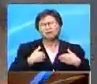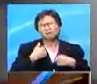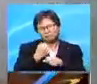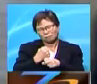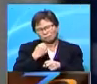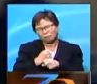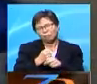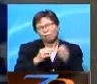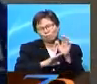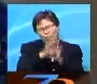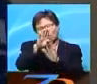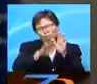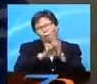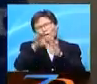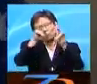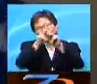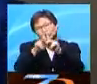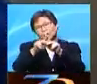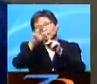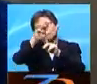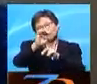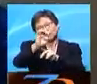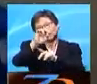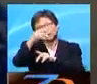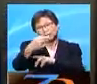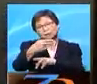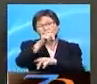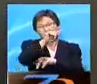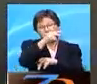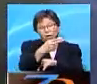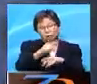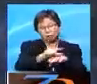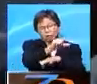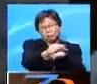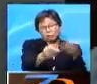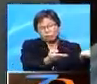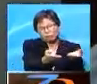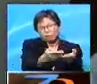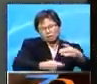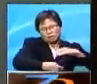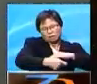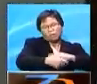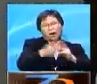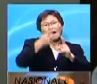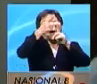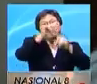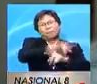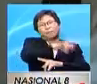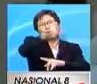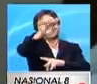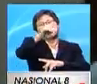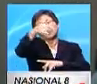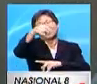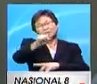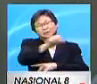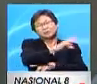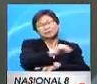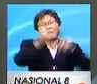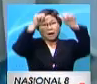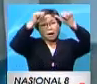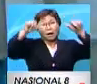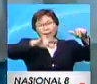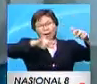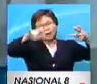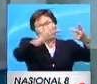kerja-kerja pembangunan di kota suci Mekah th pada kali ini menggunakan perkhidmatan sewa khas penerbangan Malaysia Mas dan Saudi Arabian